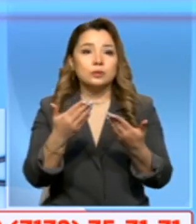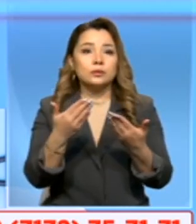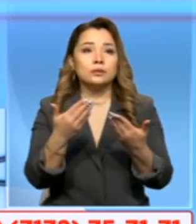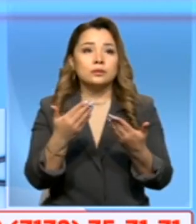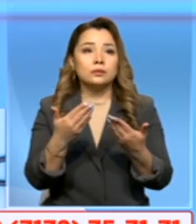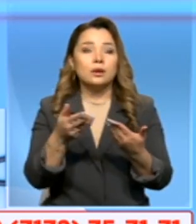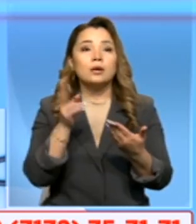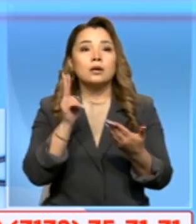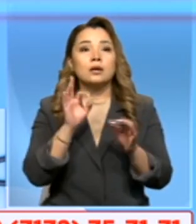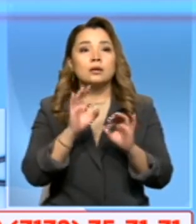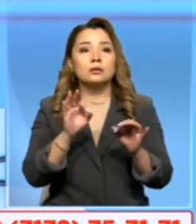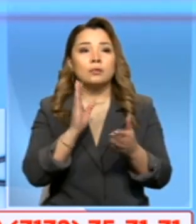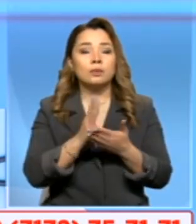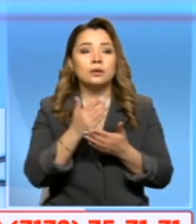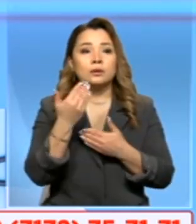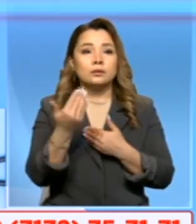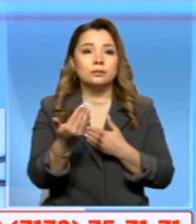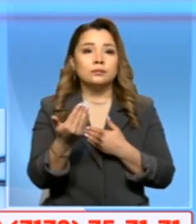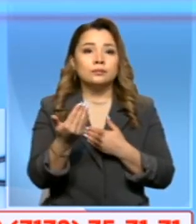Кім айтты? Да.